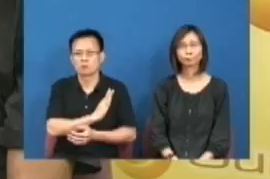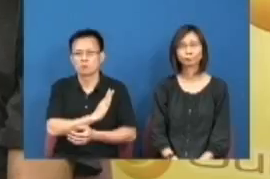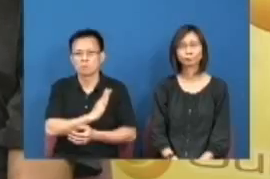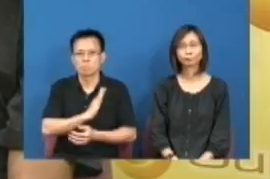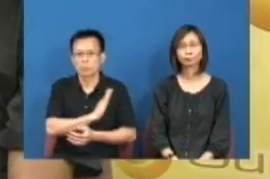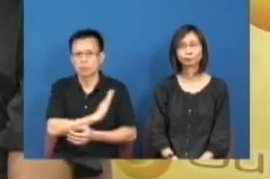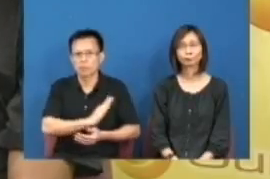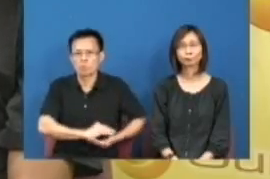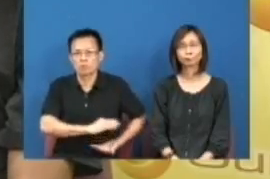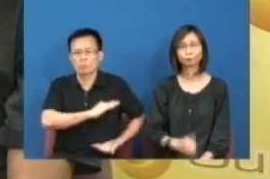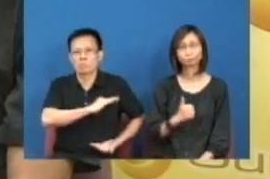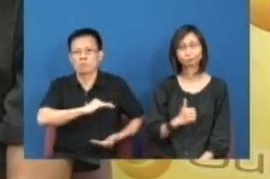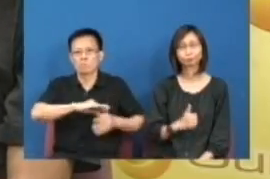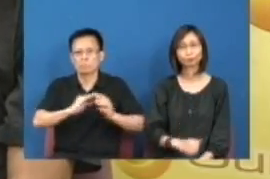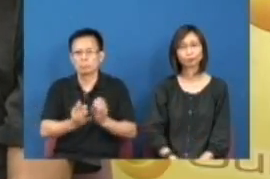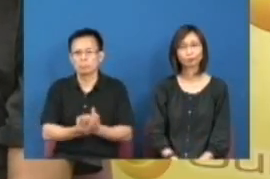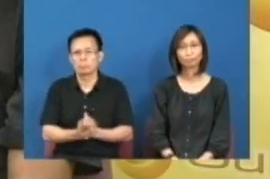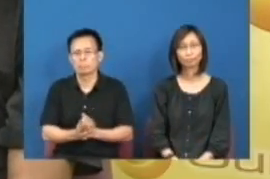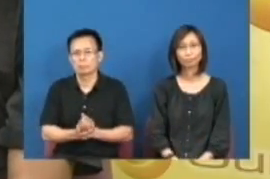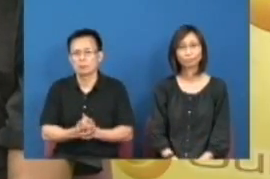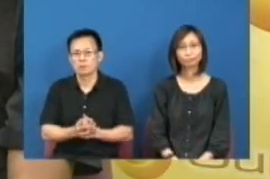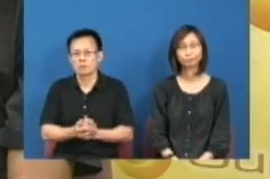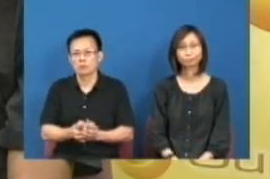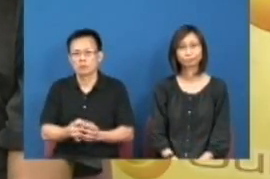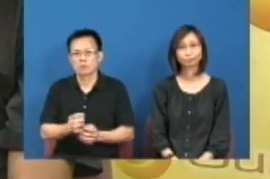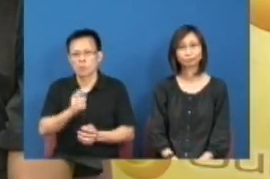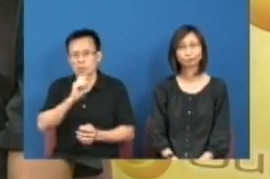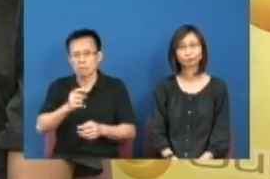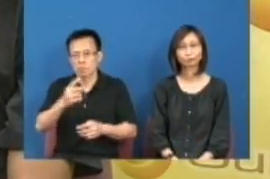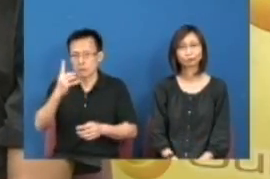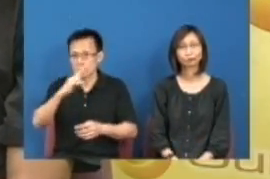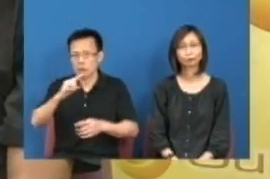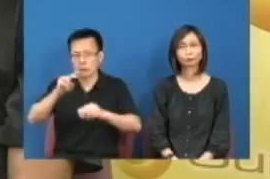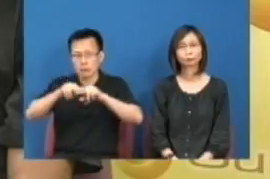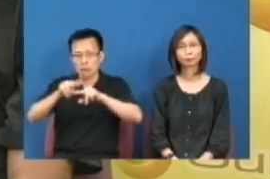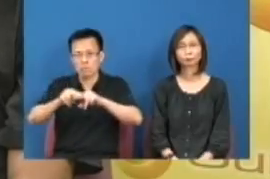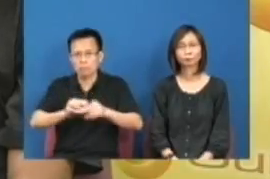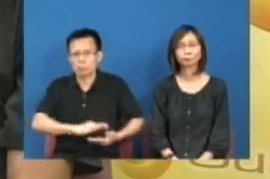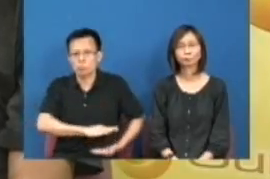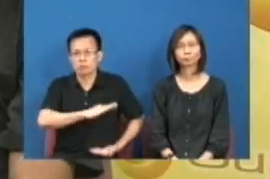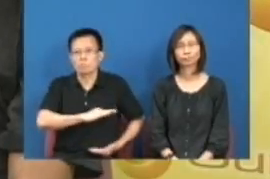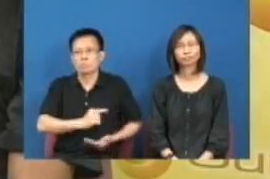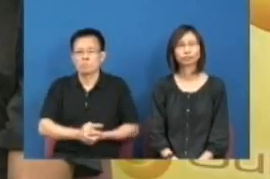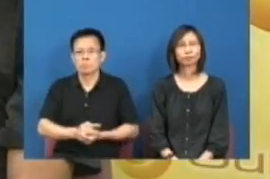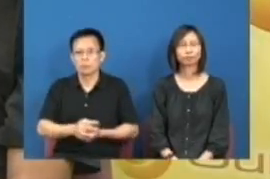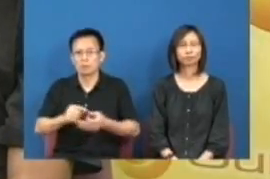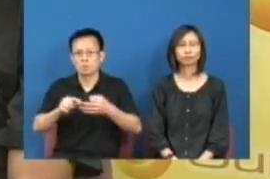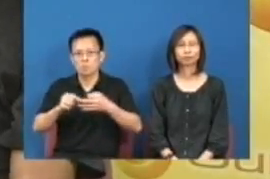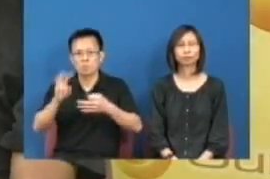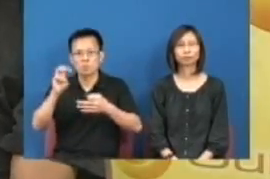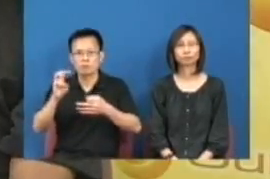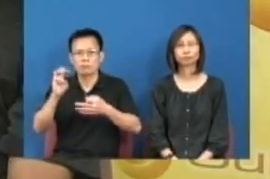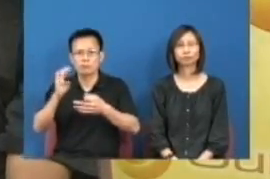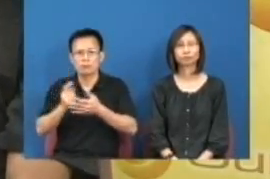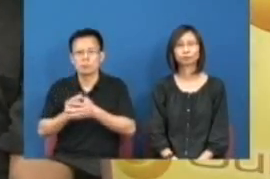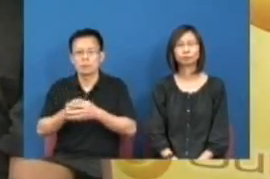財團嗰方面，尤其是當有新嘅大陸財團落嚟嘅時候咧，咁廖輝真係有問題